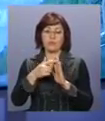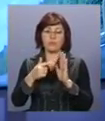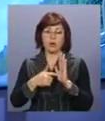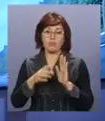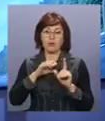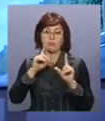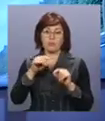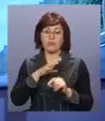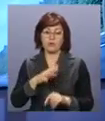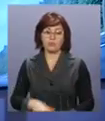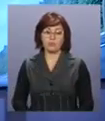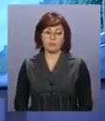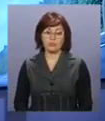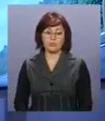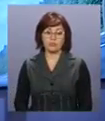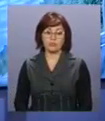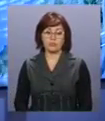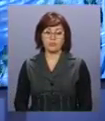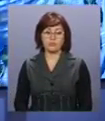Барып қайттың ғой?